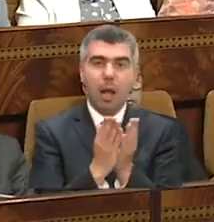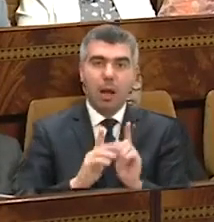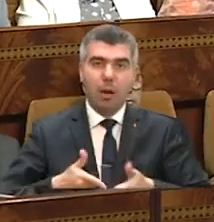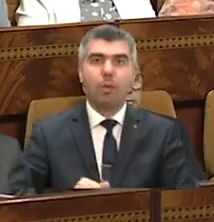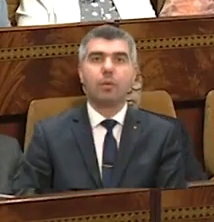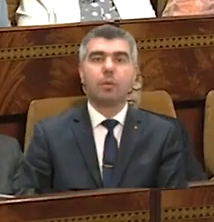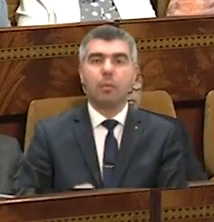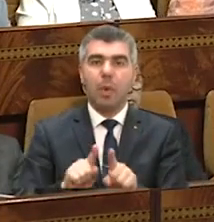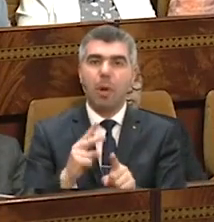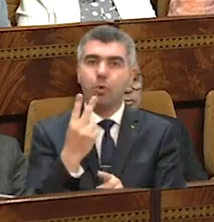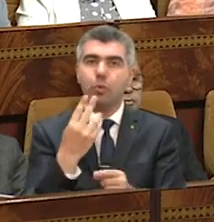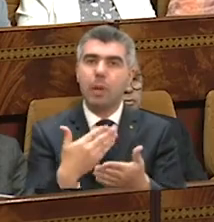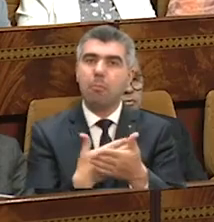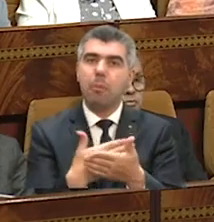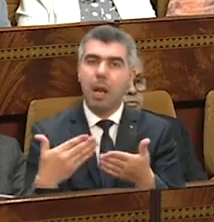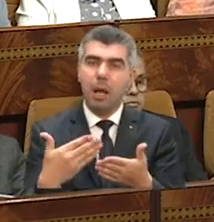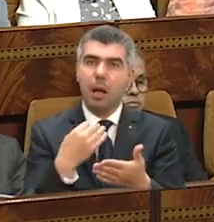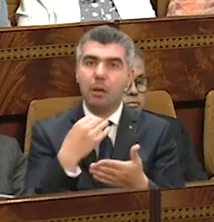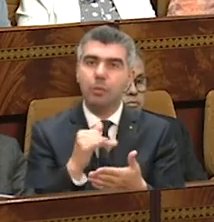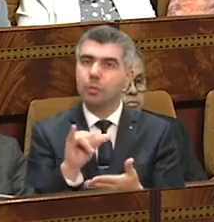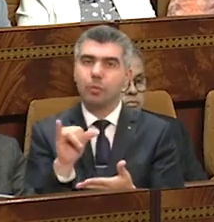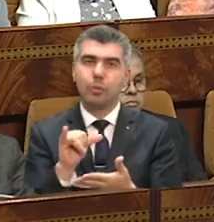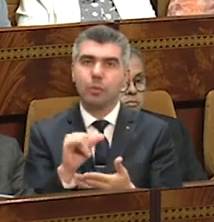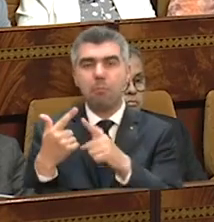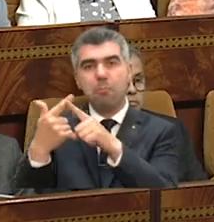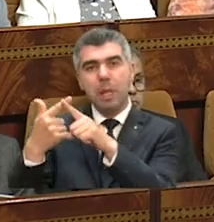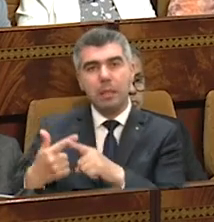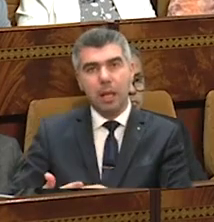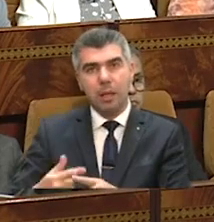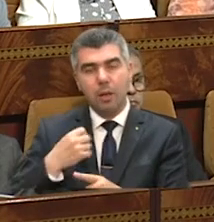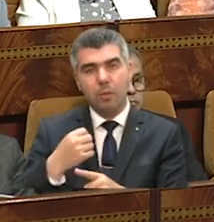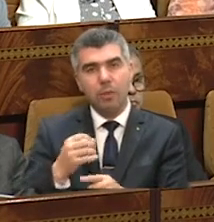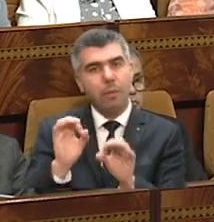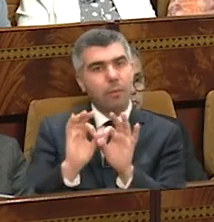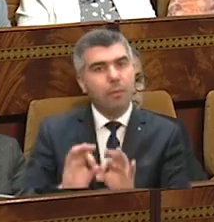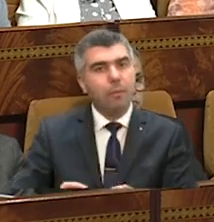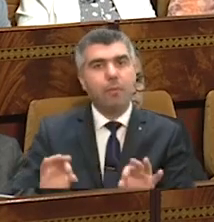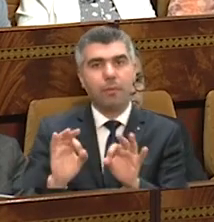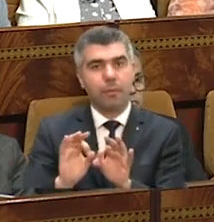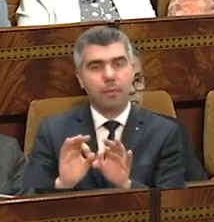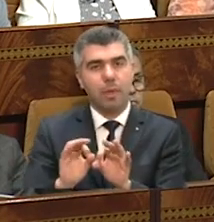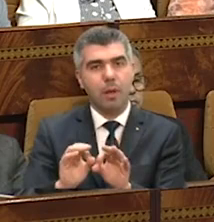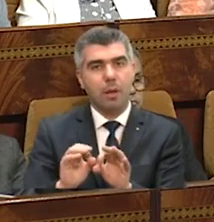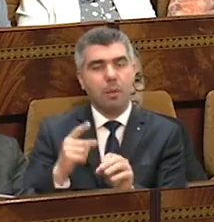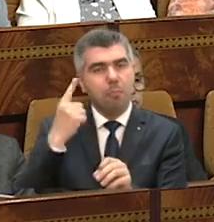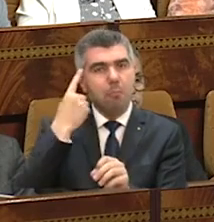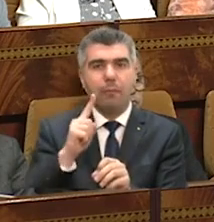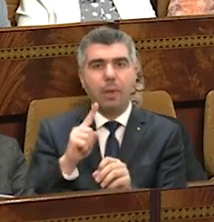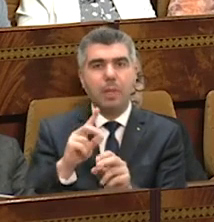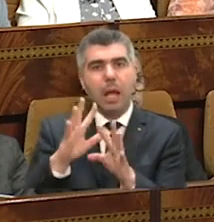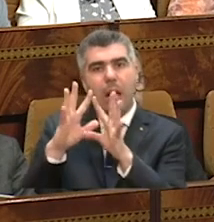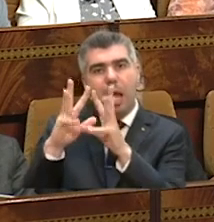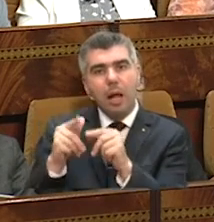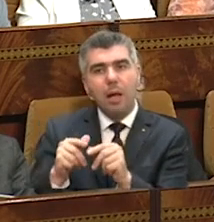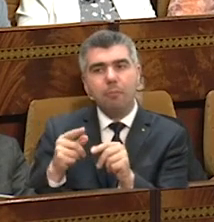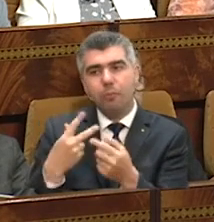بان 2 مليار، حنا على سن على دورنا السنة مازال ما دار والو. انا ما فهمتش هاد الارقام الان اللي عطيتيها فينا هي